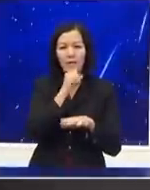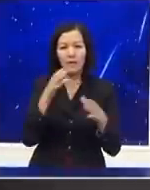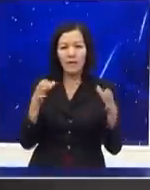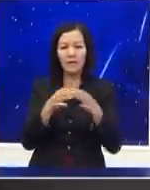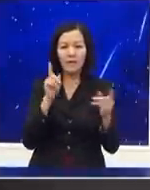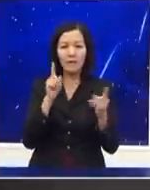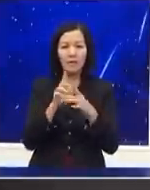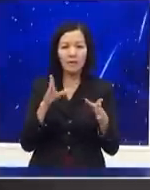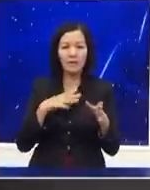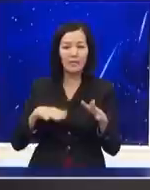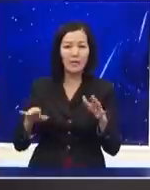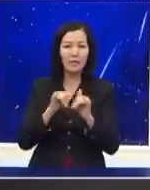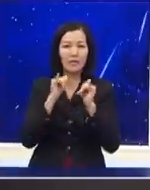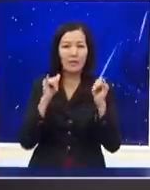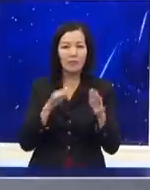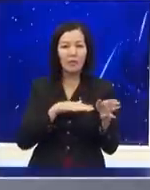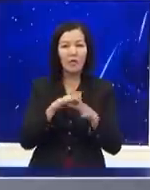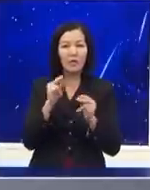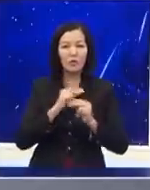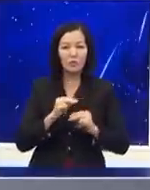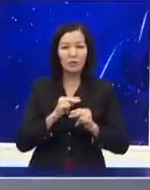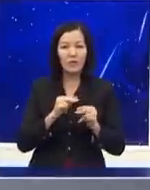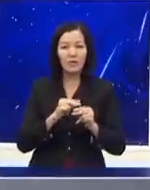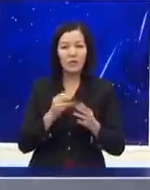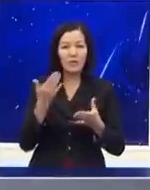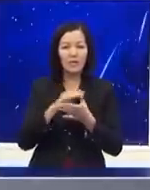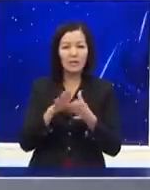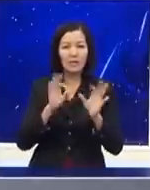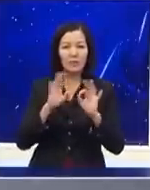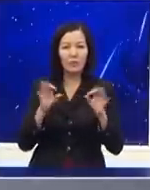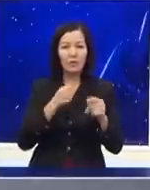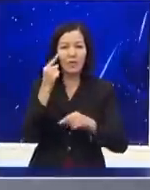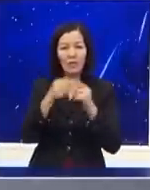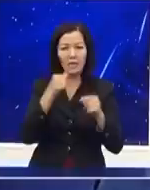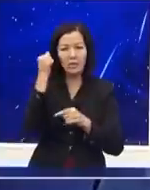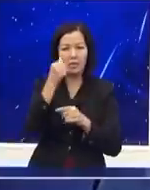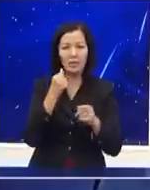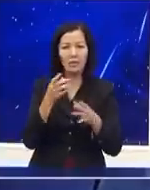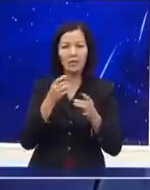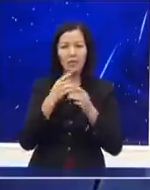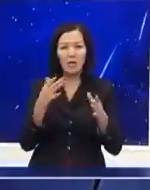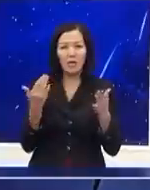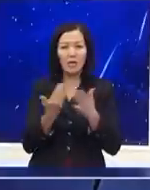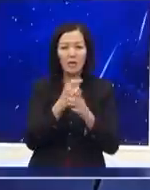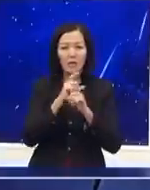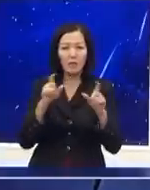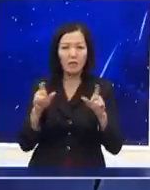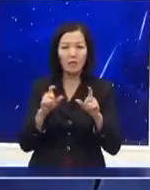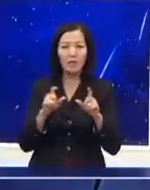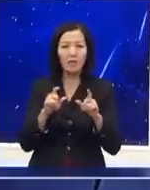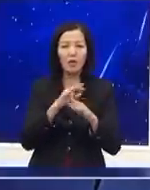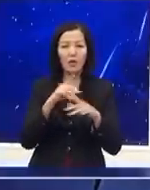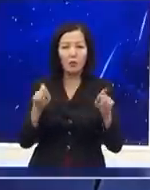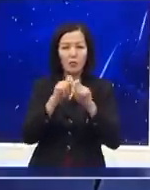кеңінен қауышты. Аймақты дамытуда атқарылып жатқан жұмыстарды қысқаша таныстырып өтті. Қуантарлығы келер жылы да Райымбек